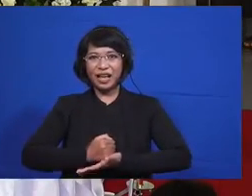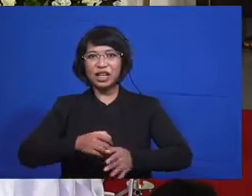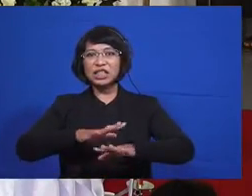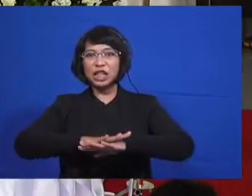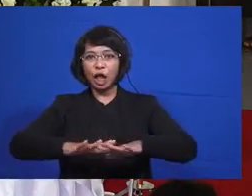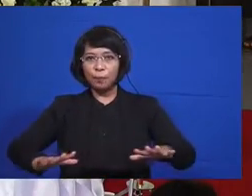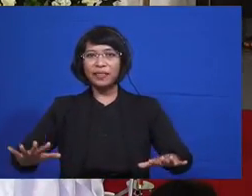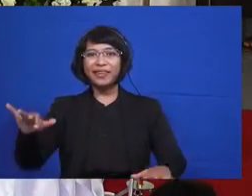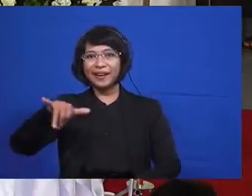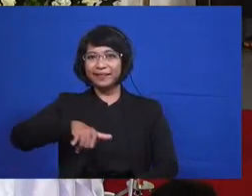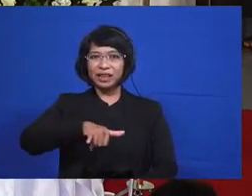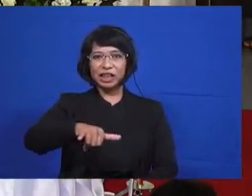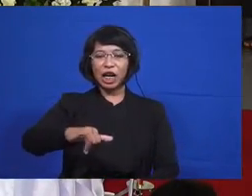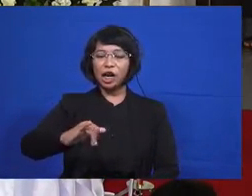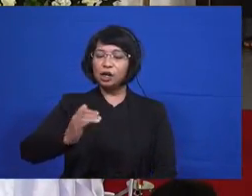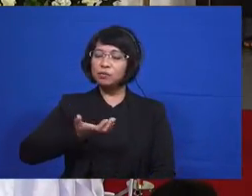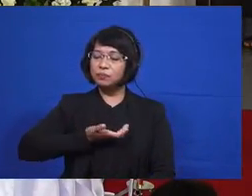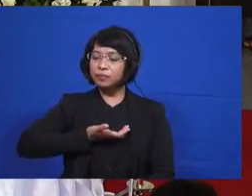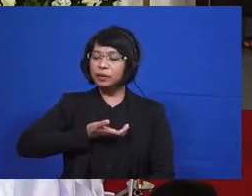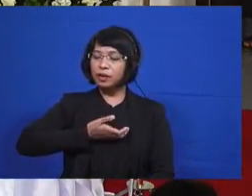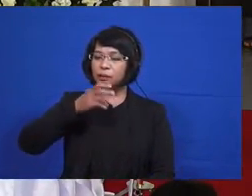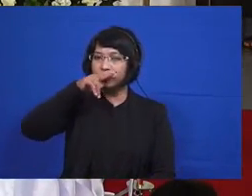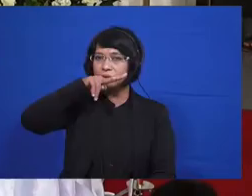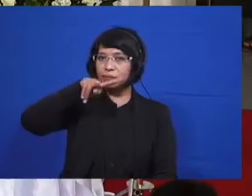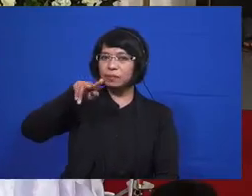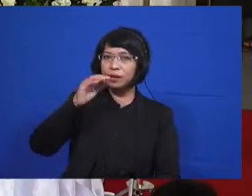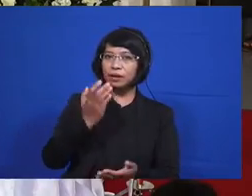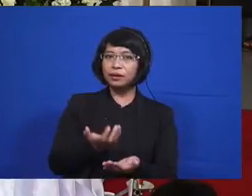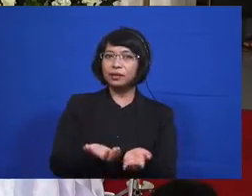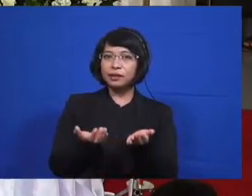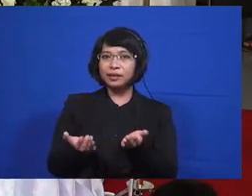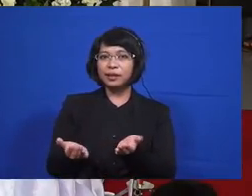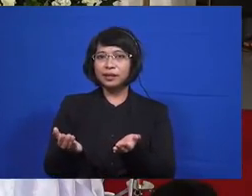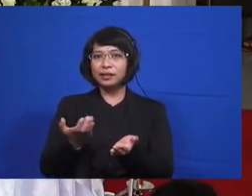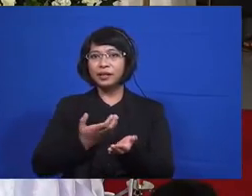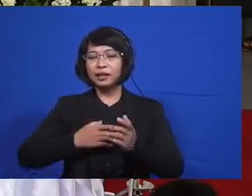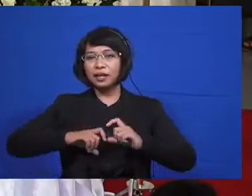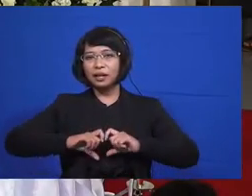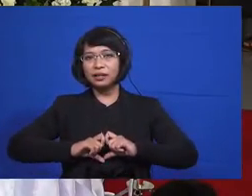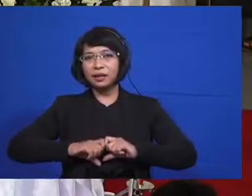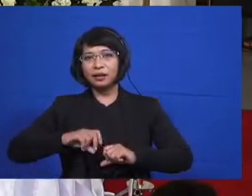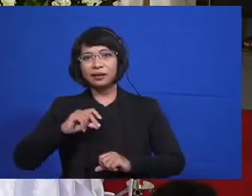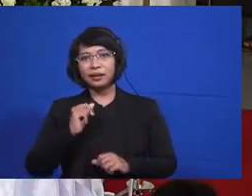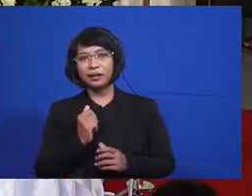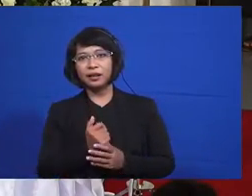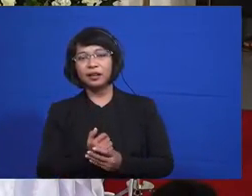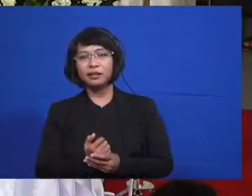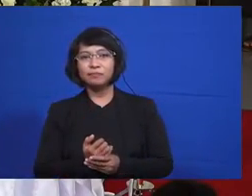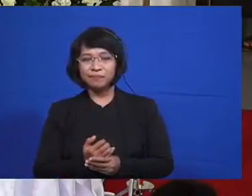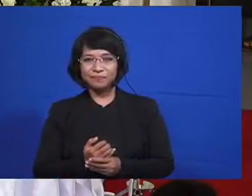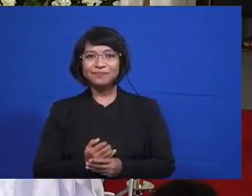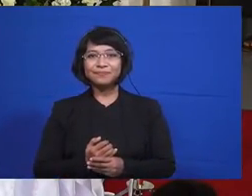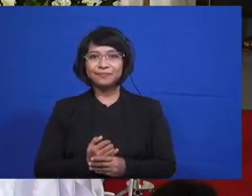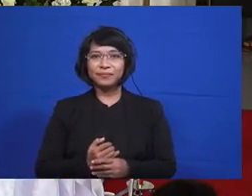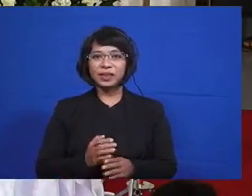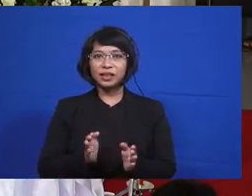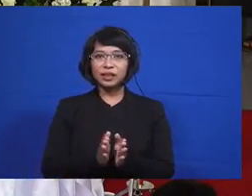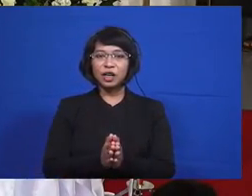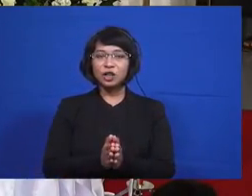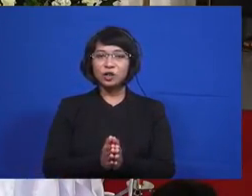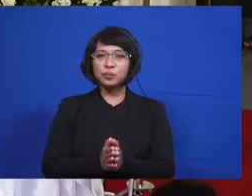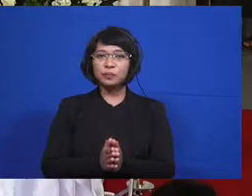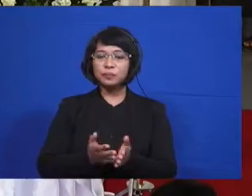kekal. Sudilah memandang persembahan ini dengan hati yang rela dan wajah berseri, dan